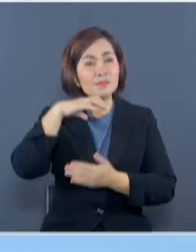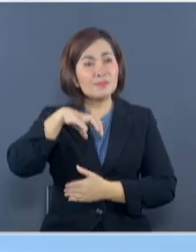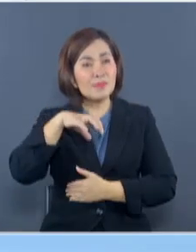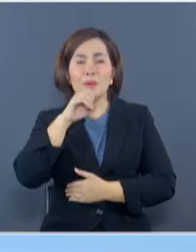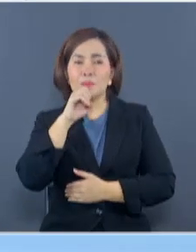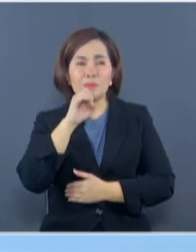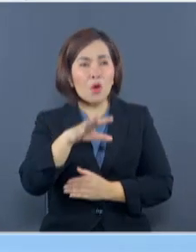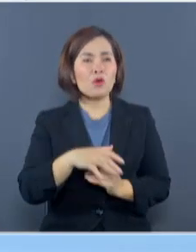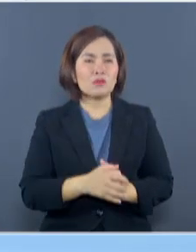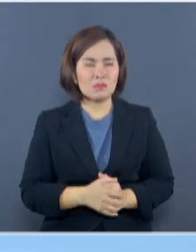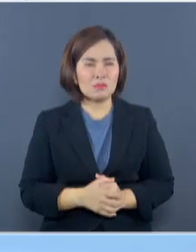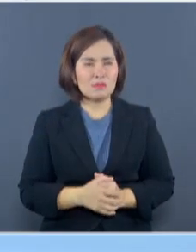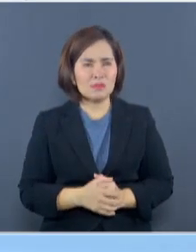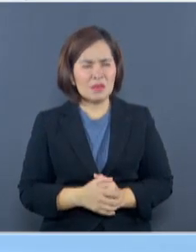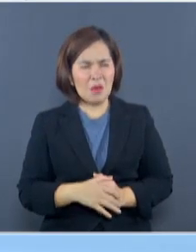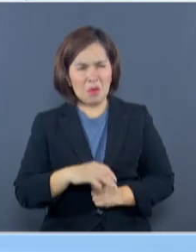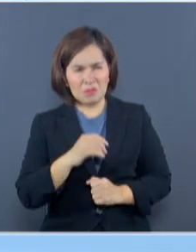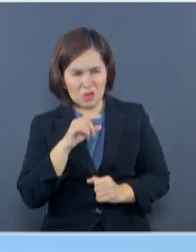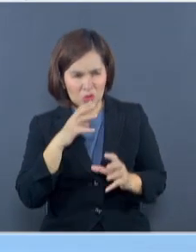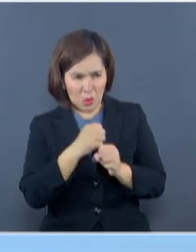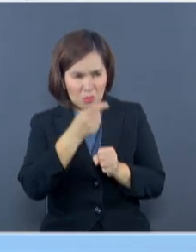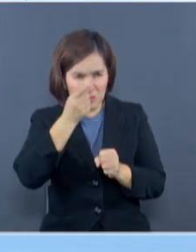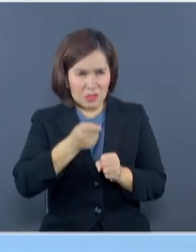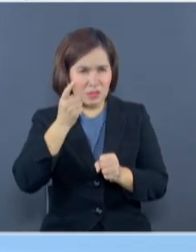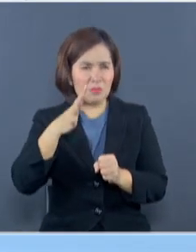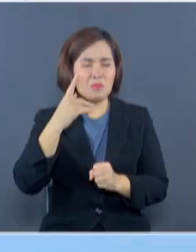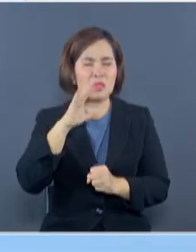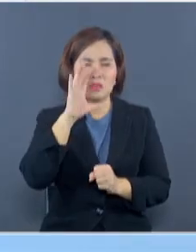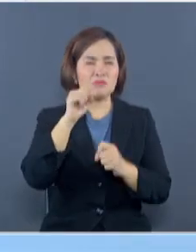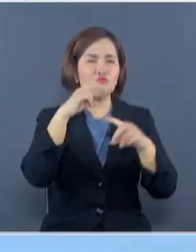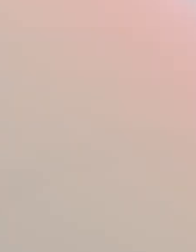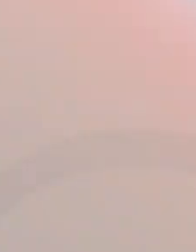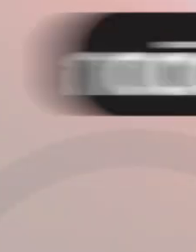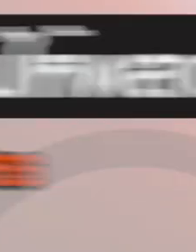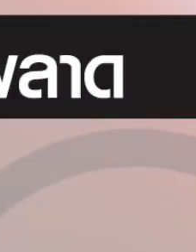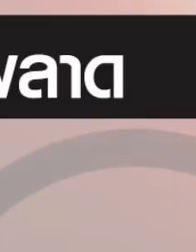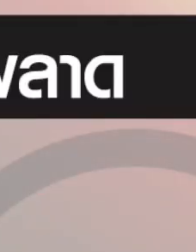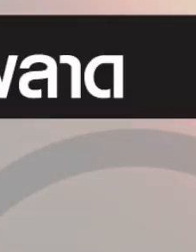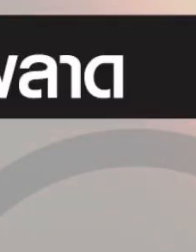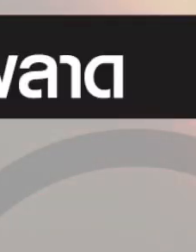างครั้งสำนักงานสลากบอกเลยว่าไม่สามารถยืนยันในเรื่องของการว่ามีสลากจริงหรือไม่นะครับตรงนี้